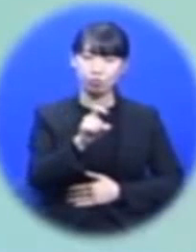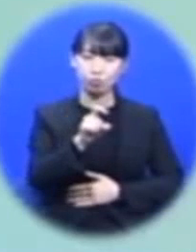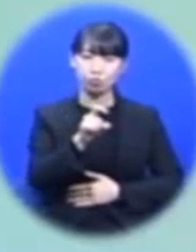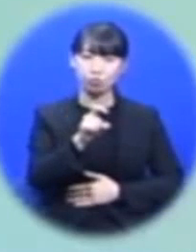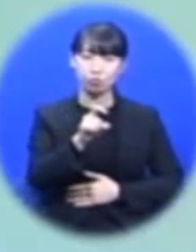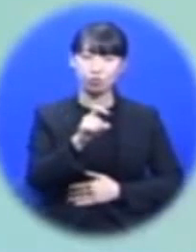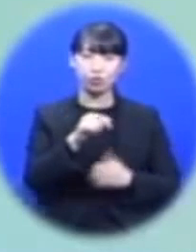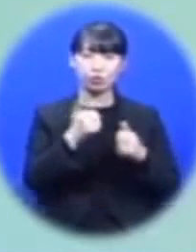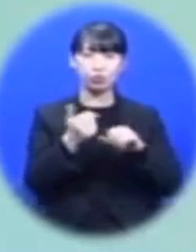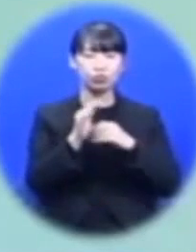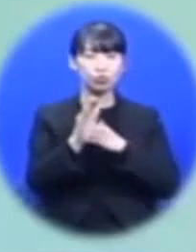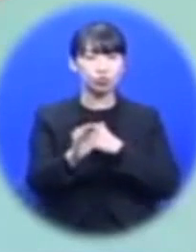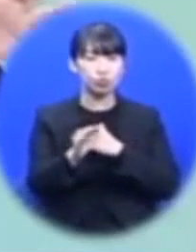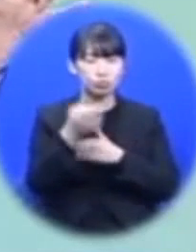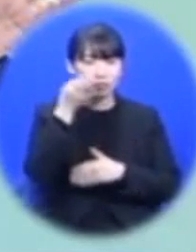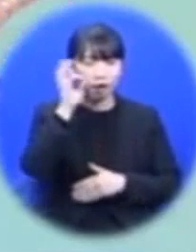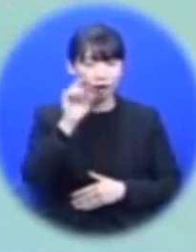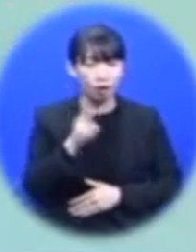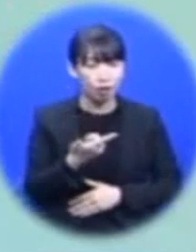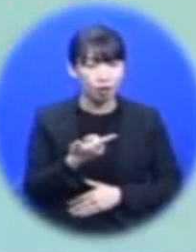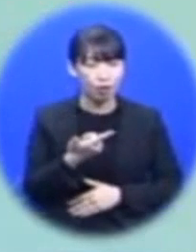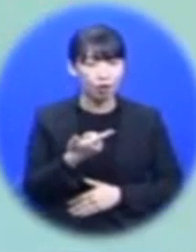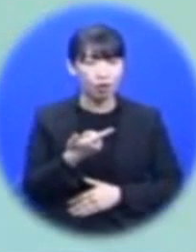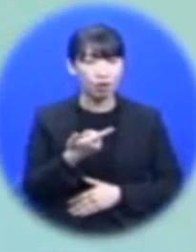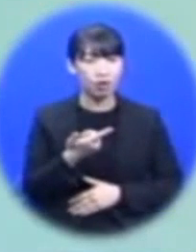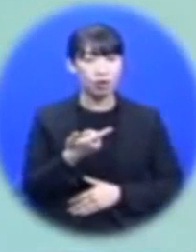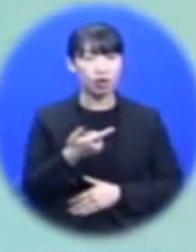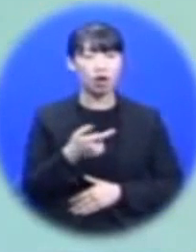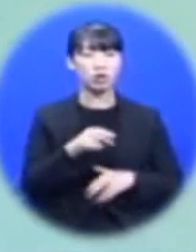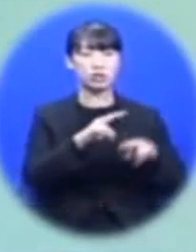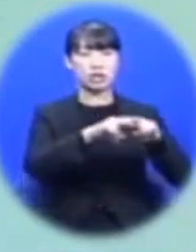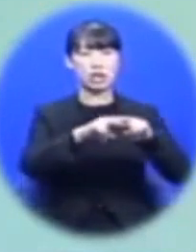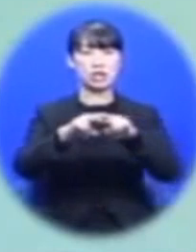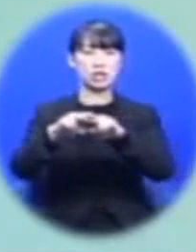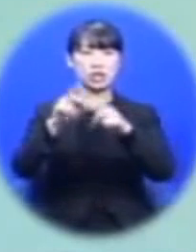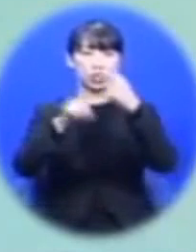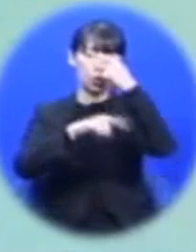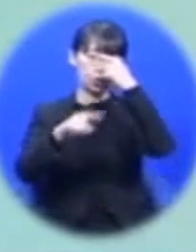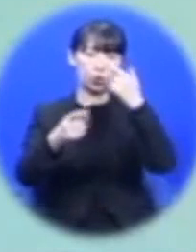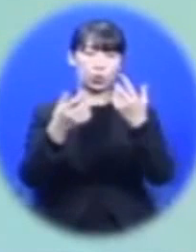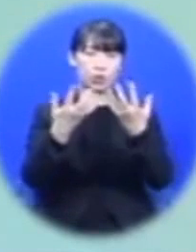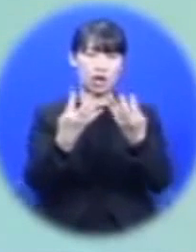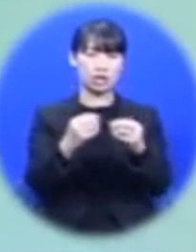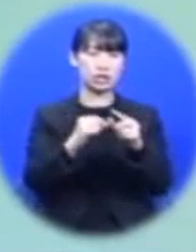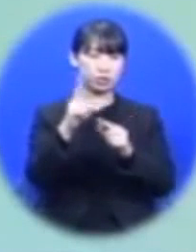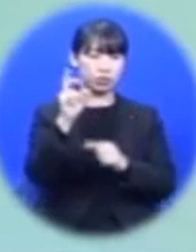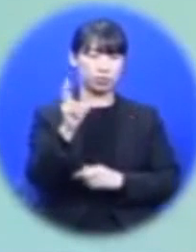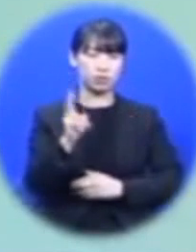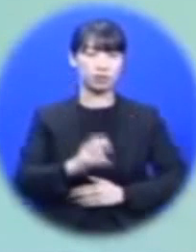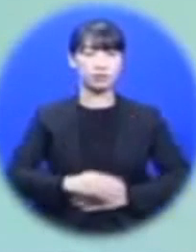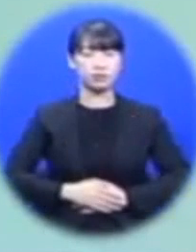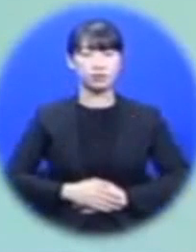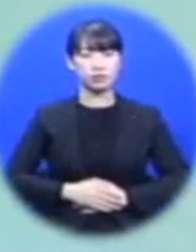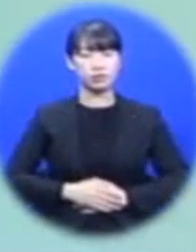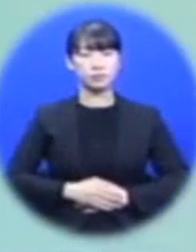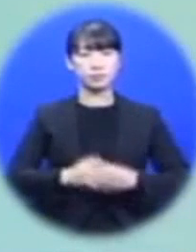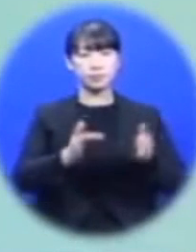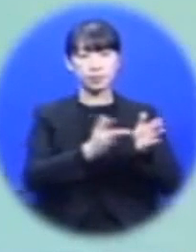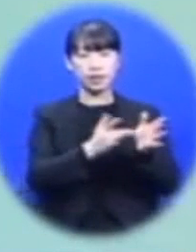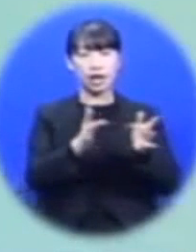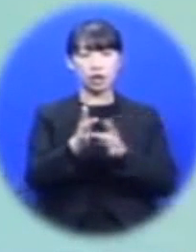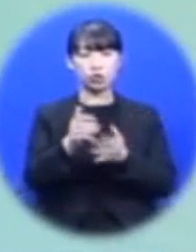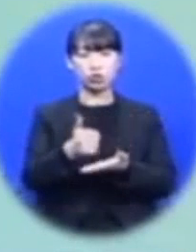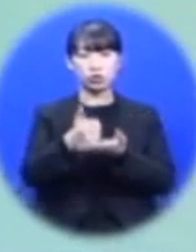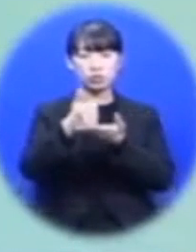아는 거 아닌가 이런 분들도 실제로이 시간에 많으실 거예요 예수님이 그리스도라고 정확하게